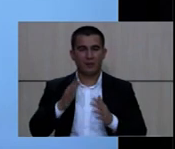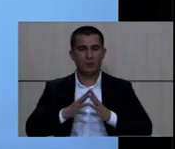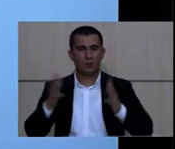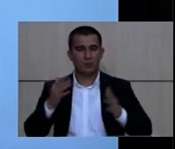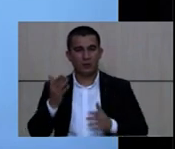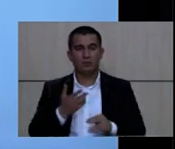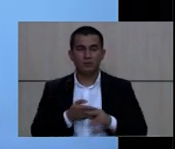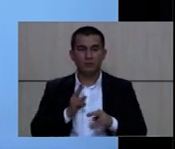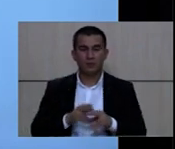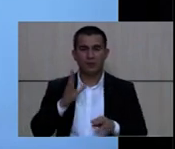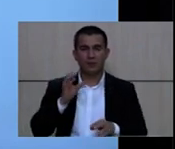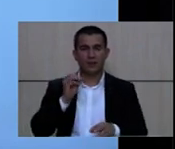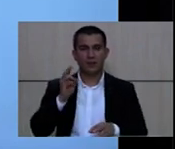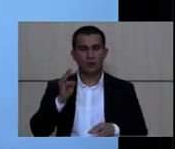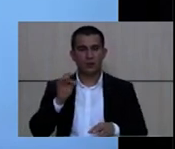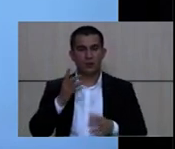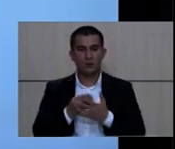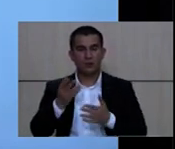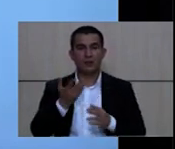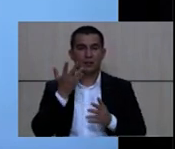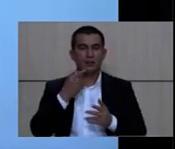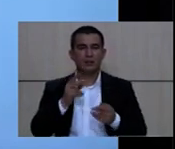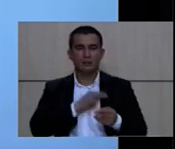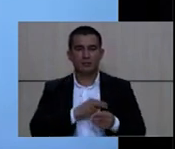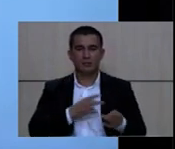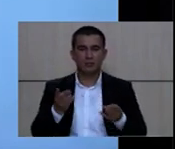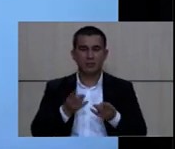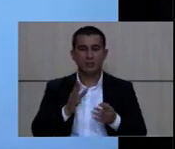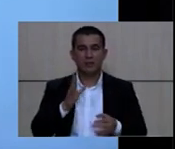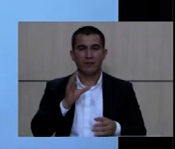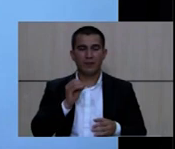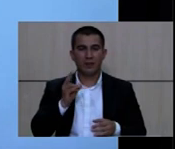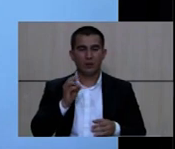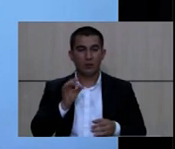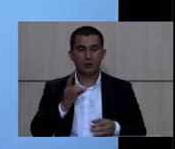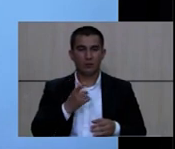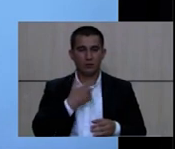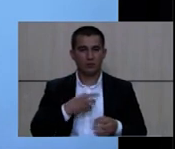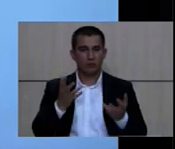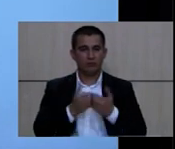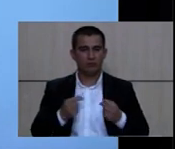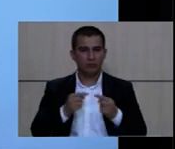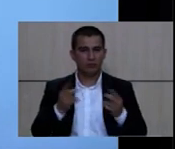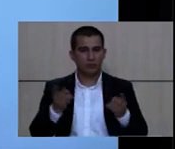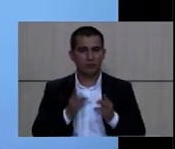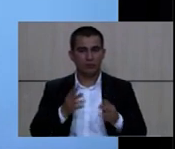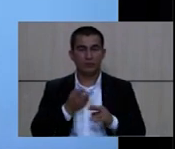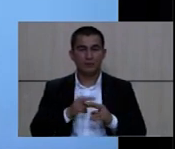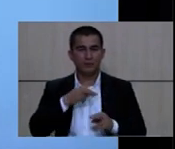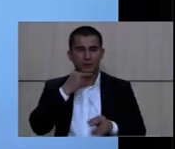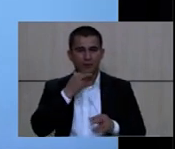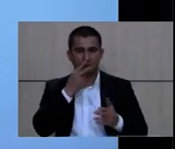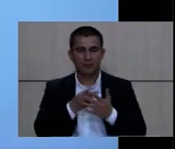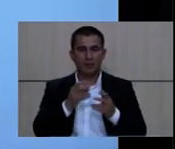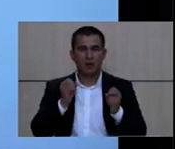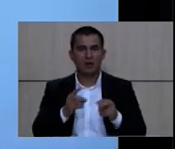uchun ham tezlik bilan ishlagan vaqtimizda albatta vektorga e'tibor berishimiz kerak, ya'ni yo'nalishiga e'tibor berishimiz lozim.